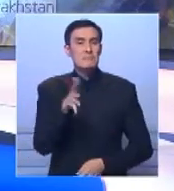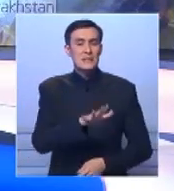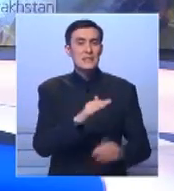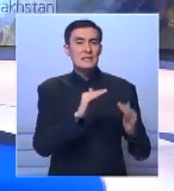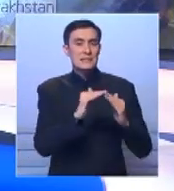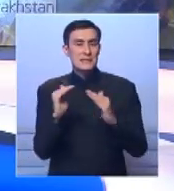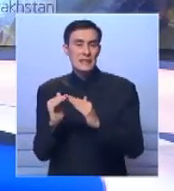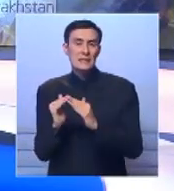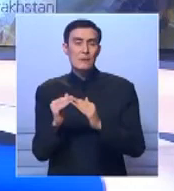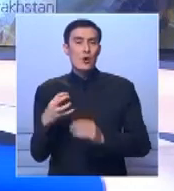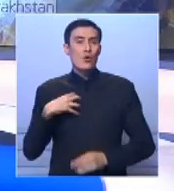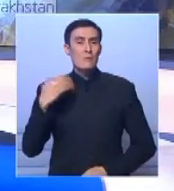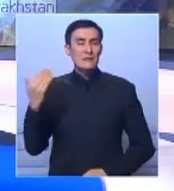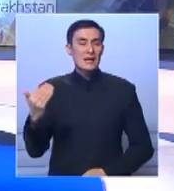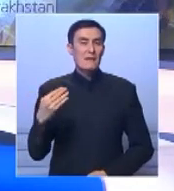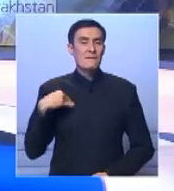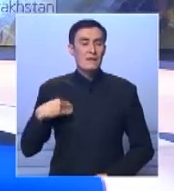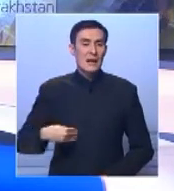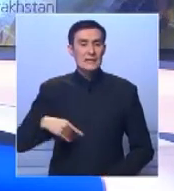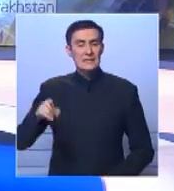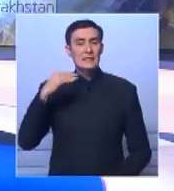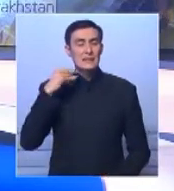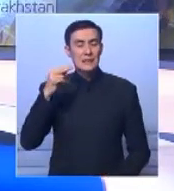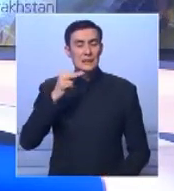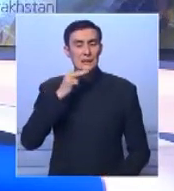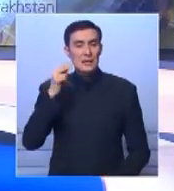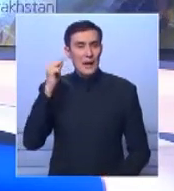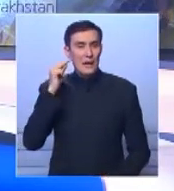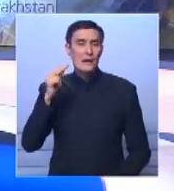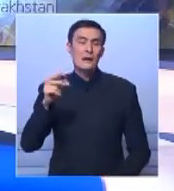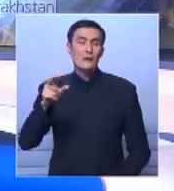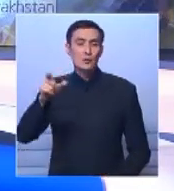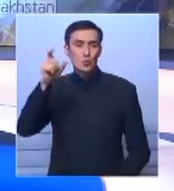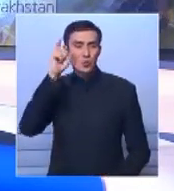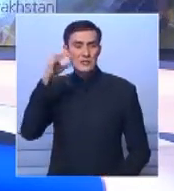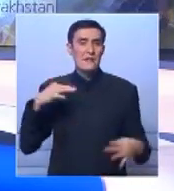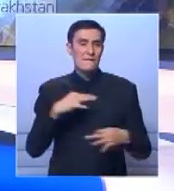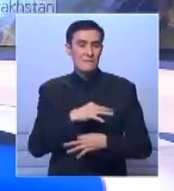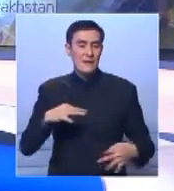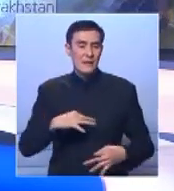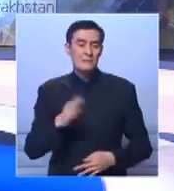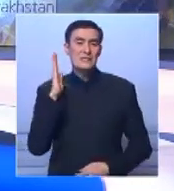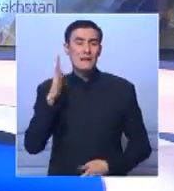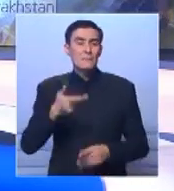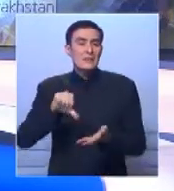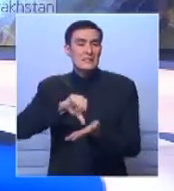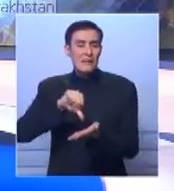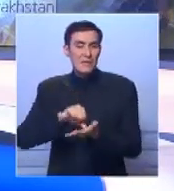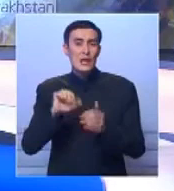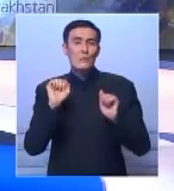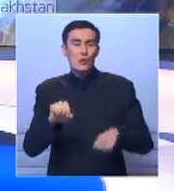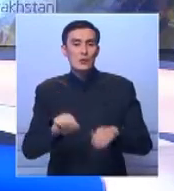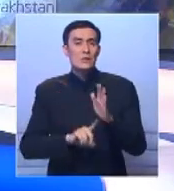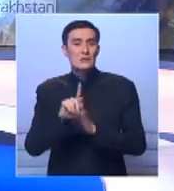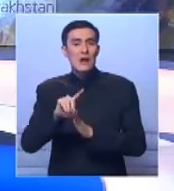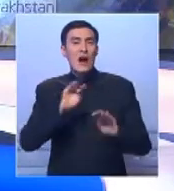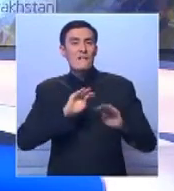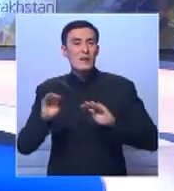секций комиссарам Китая, Франции, Германии, Венгрии и Турции. Вот уже в ближайшее время представители этих стран могут